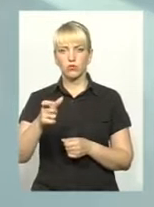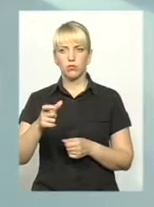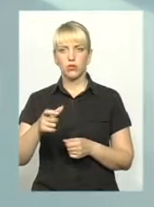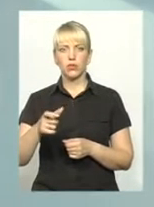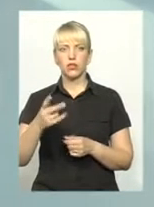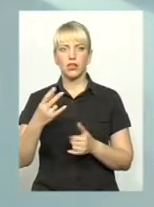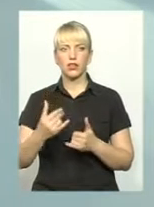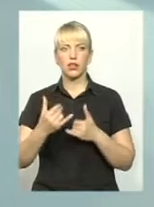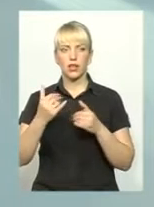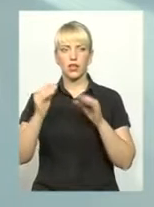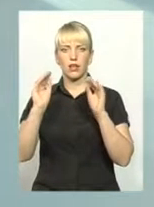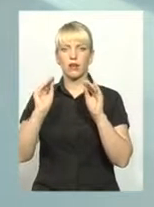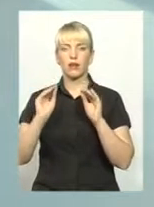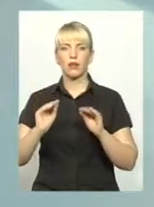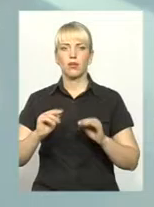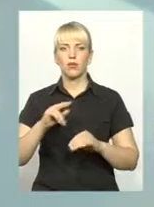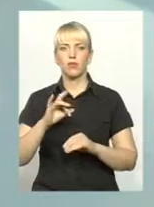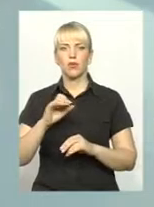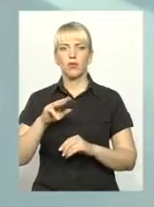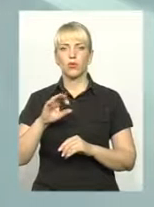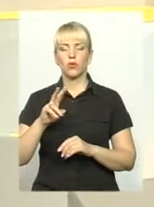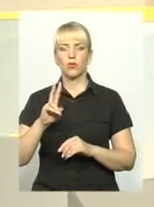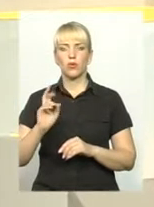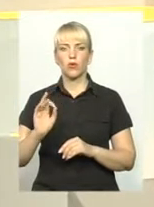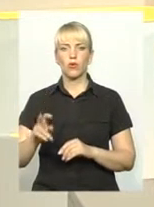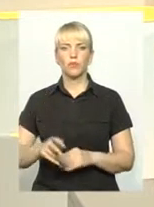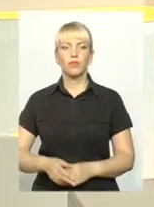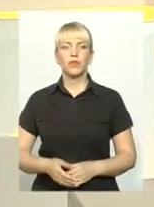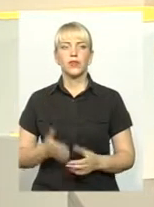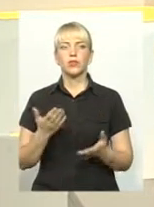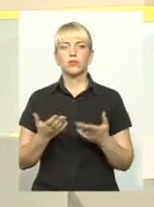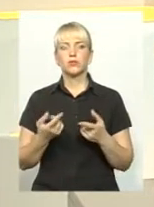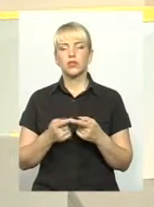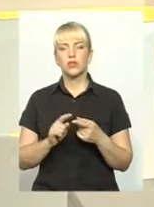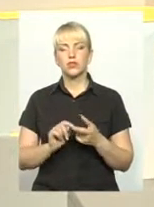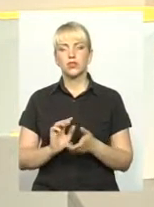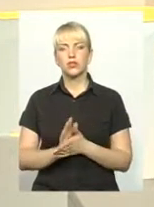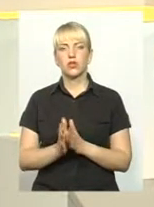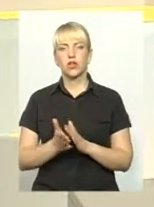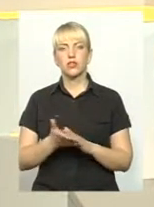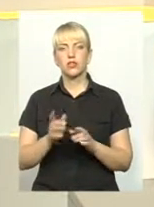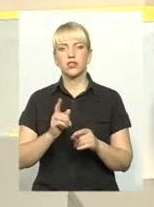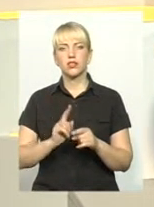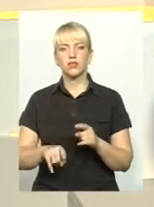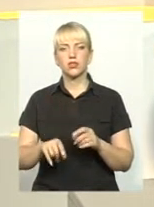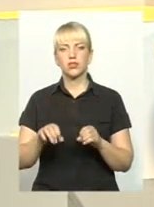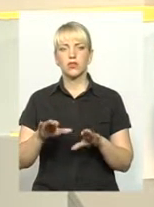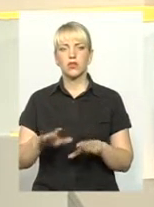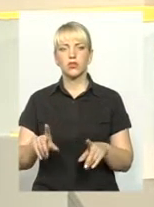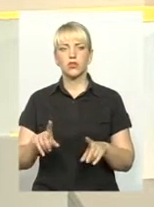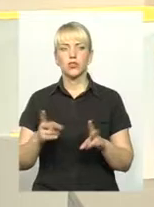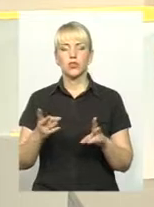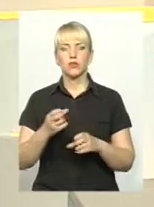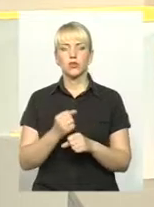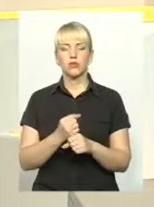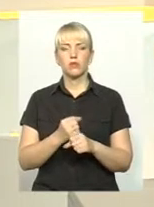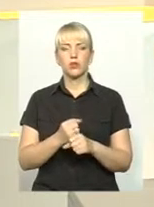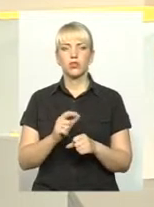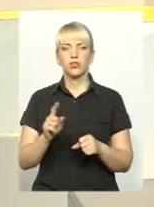для складання адміністративного протоколу. Для того, аби ця ситуація швидше вирішилась, що необхідно зробити